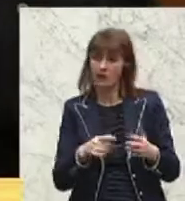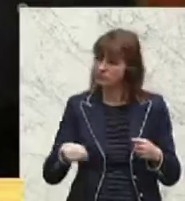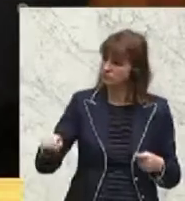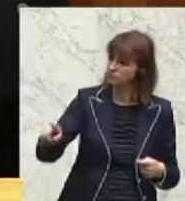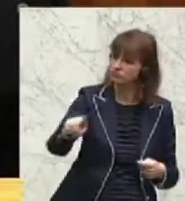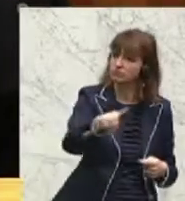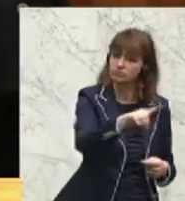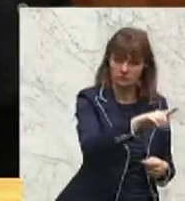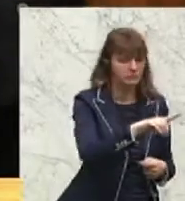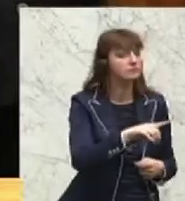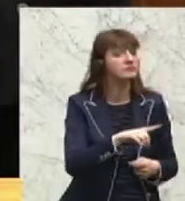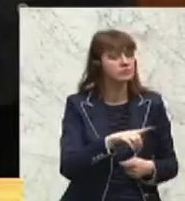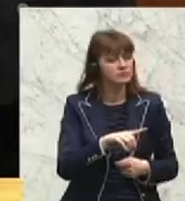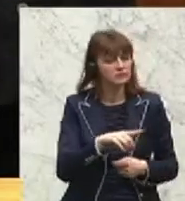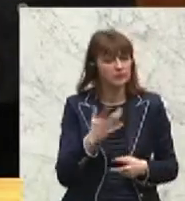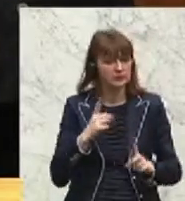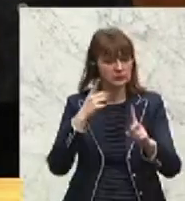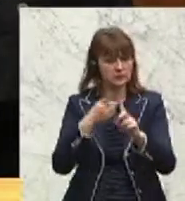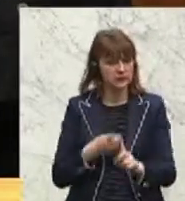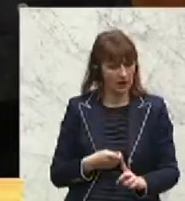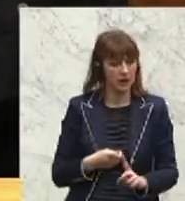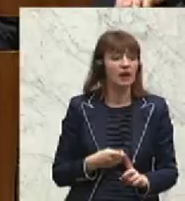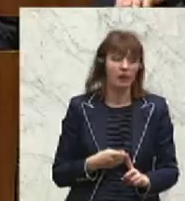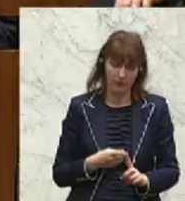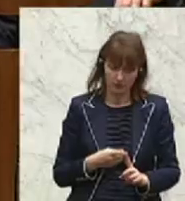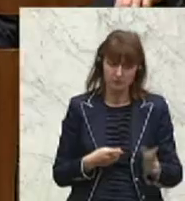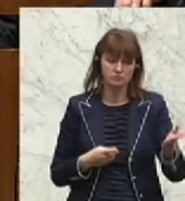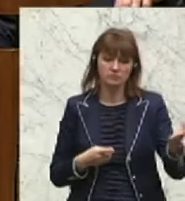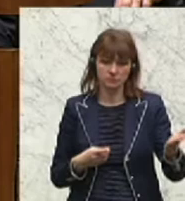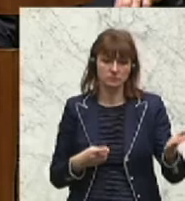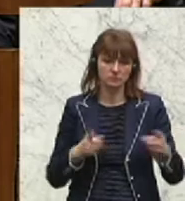herinnen ist, gemessen an diesen Zielen schrammen Sie